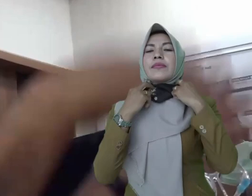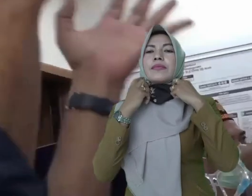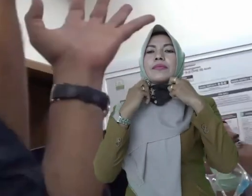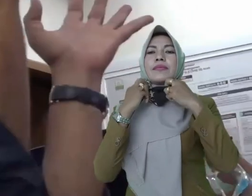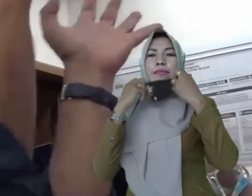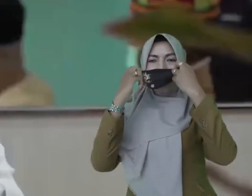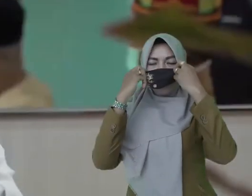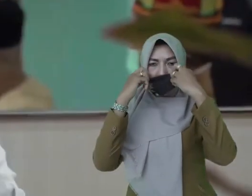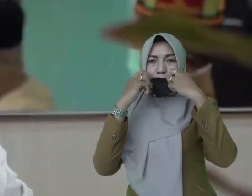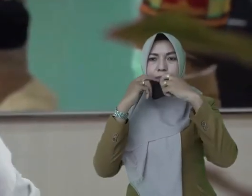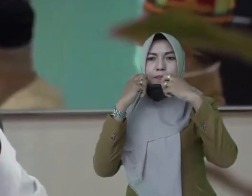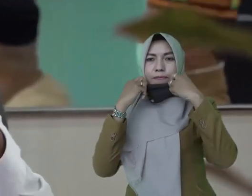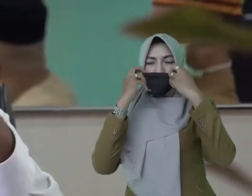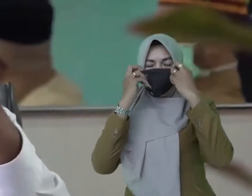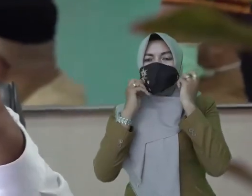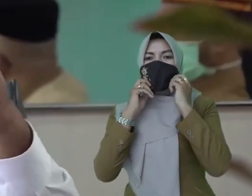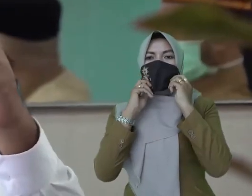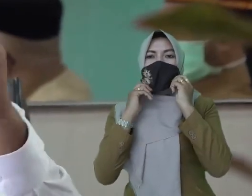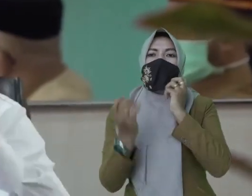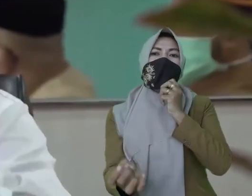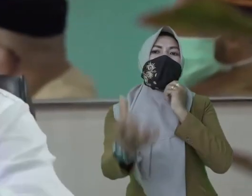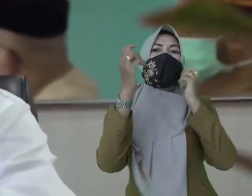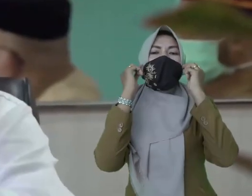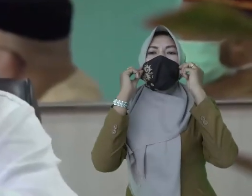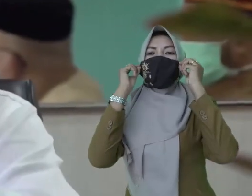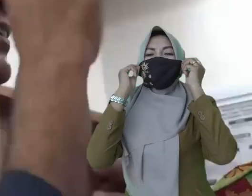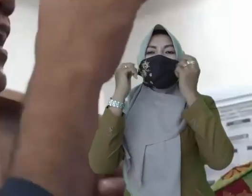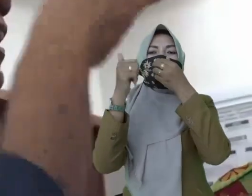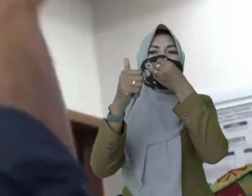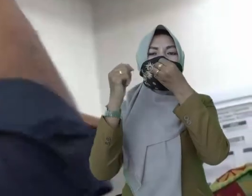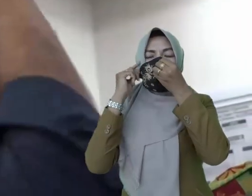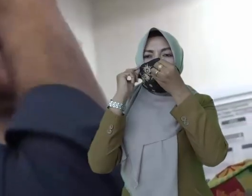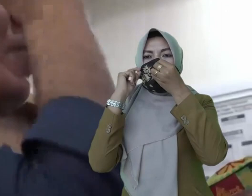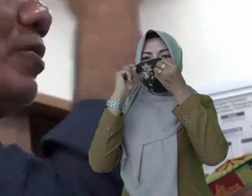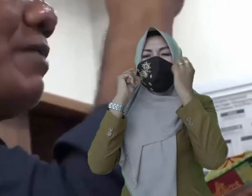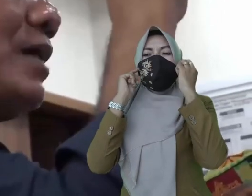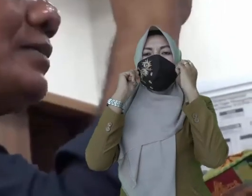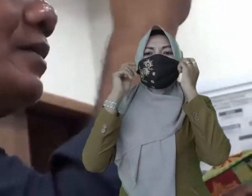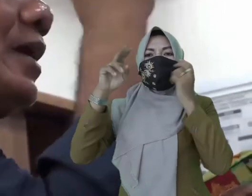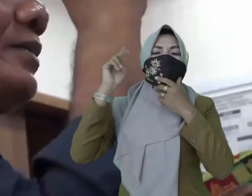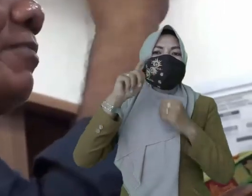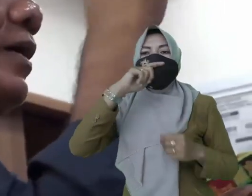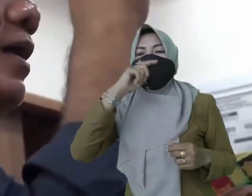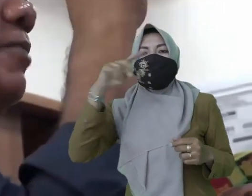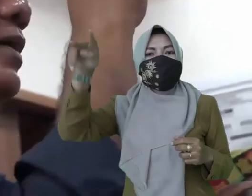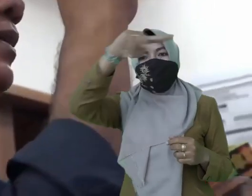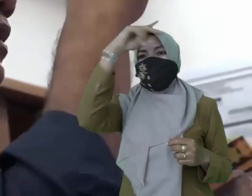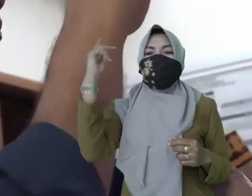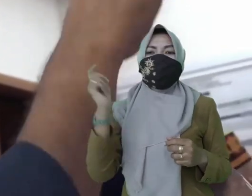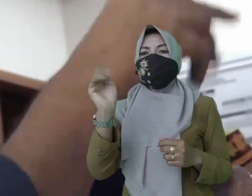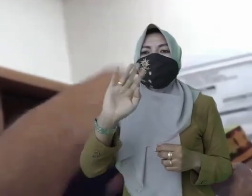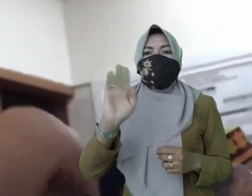Guru? Mudah sekali, pakai masker. Nah, mencegah itu sangat mudah, sangat sederhana. Jadi program masker yang disampaikan oleh